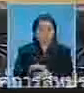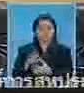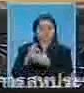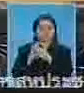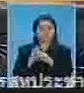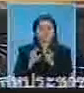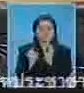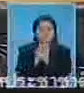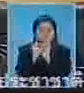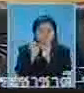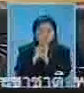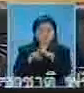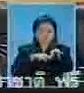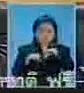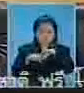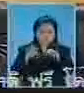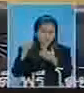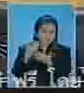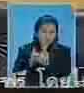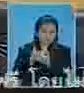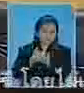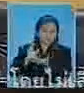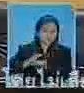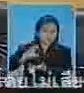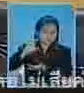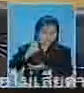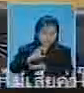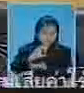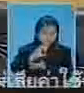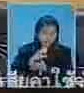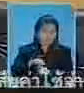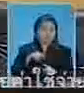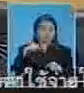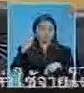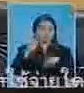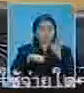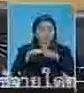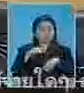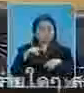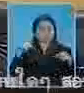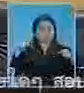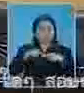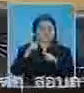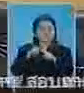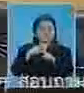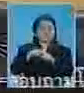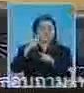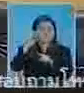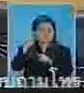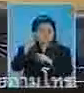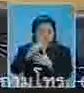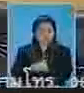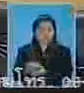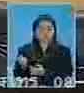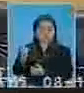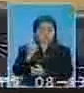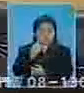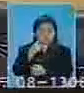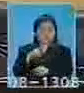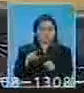ของการจัดสรรงบประมาณกลางปีนะครับซึ่งประเด็นที่ท่านหยิบยกขึ้นมาในวัน